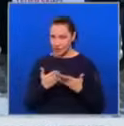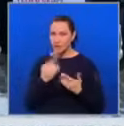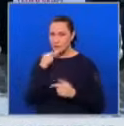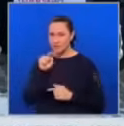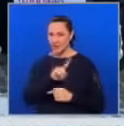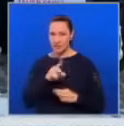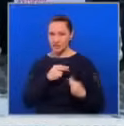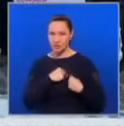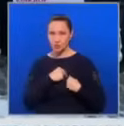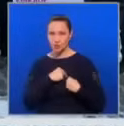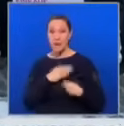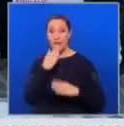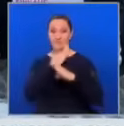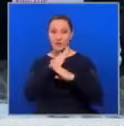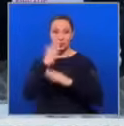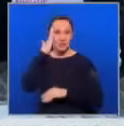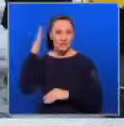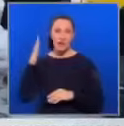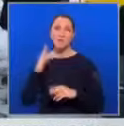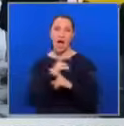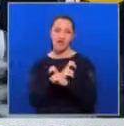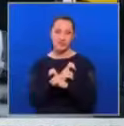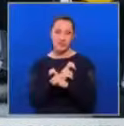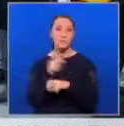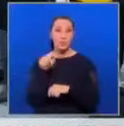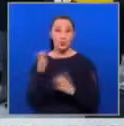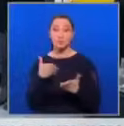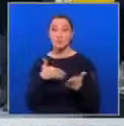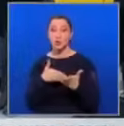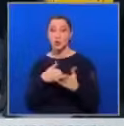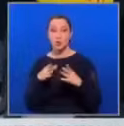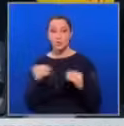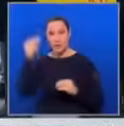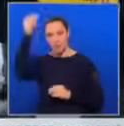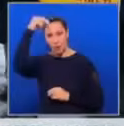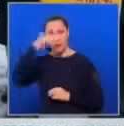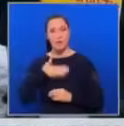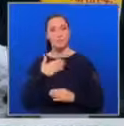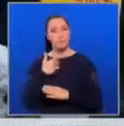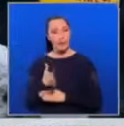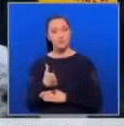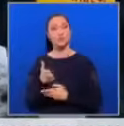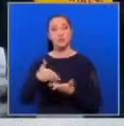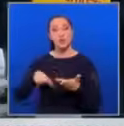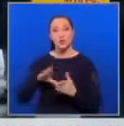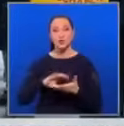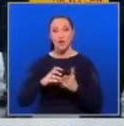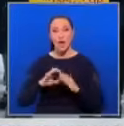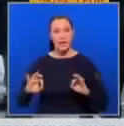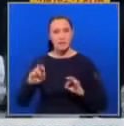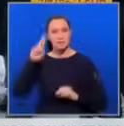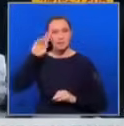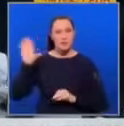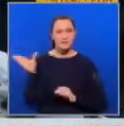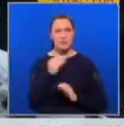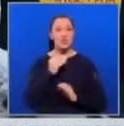затова не заслужаваме вето от страна на австрия тук сме защото румъния и българия имат право да са част от шенген изпълнили